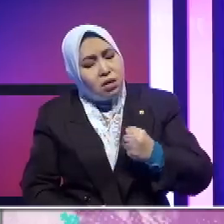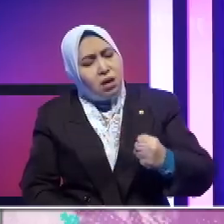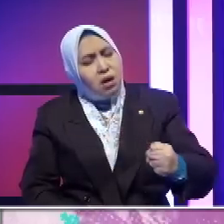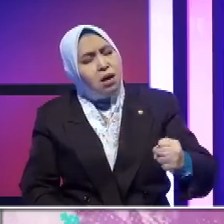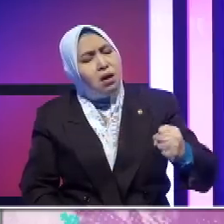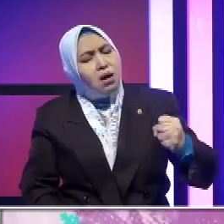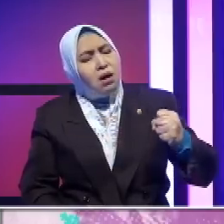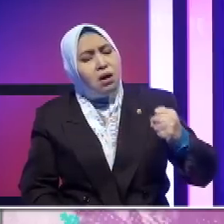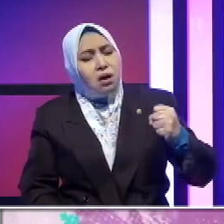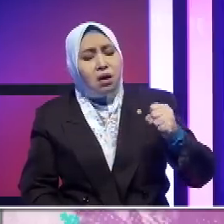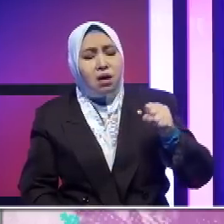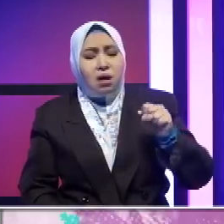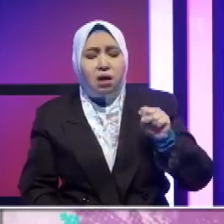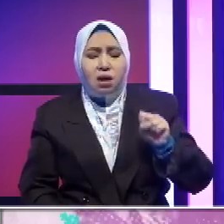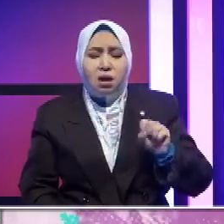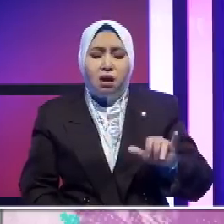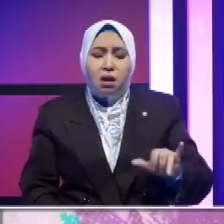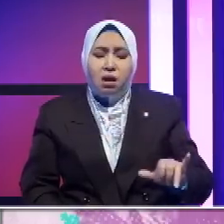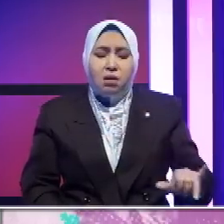إيمانه